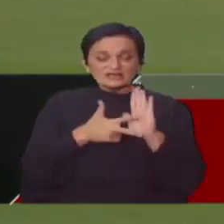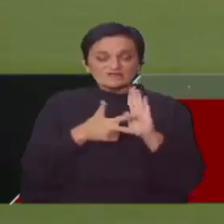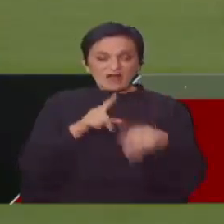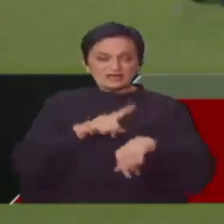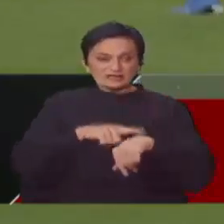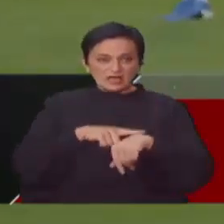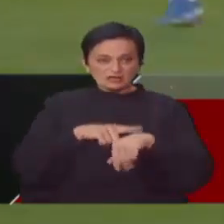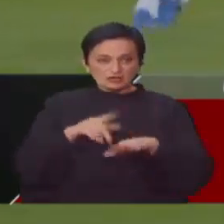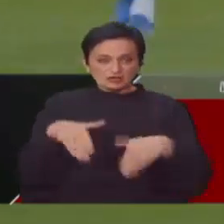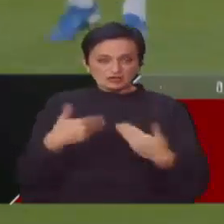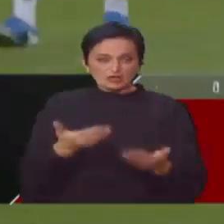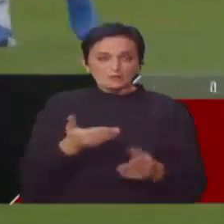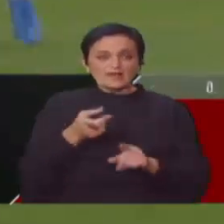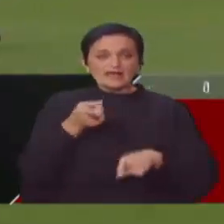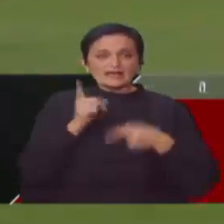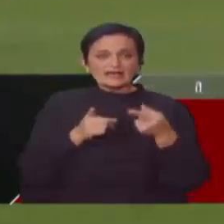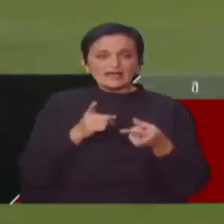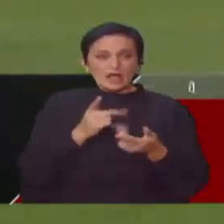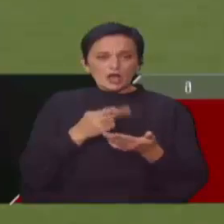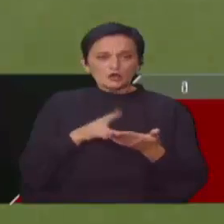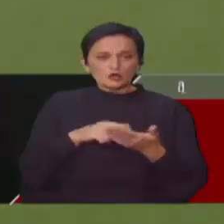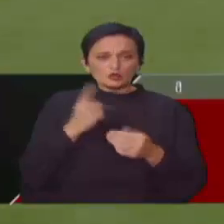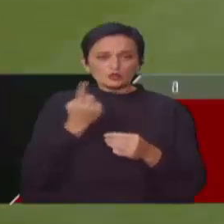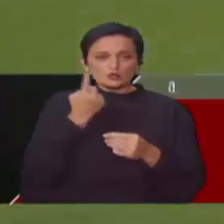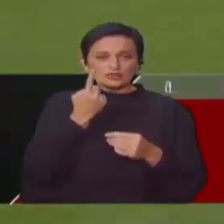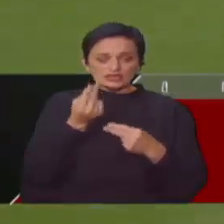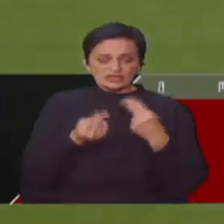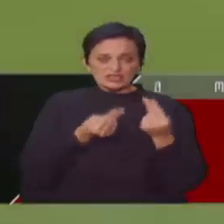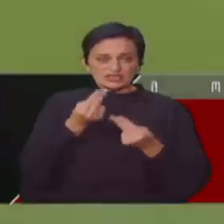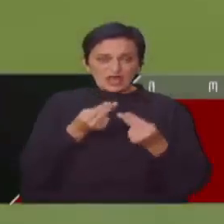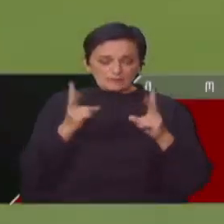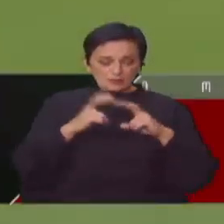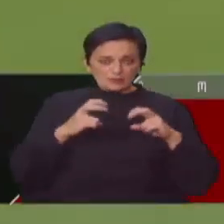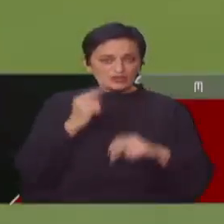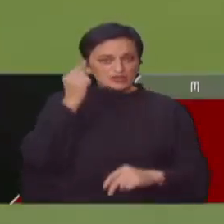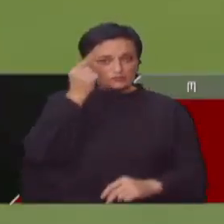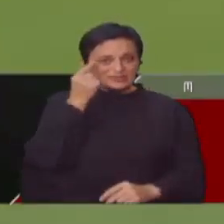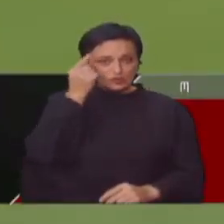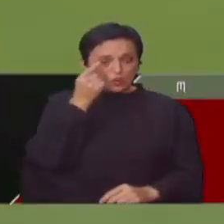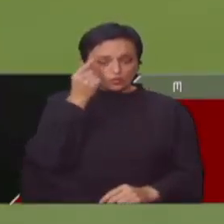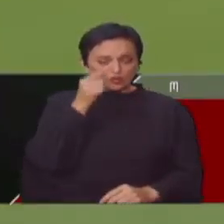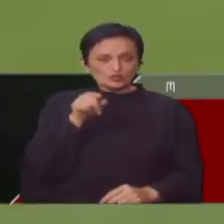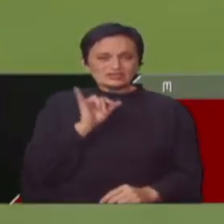შემოგთავაზებთ. რეალურად ეს იქნება პირველ რიგში თამაში, ტესტი, ისეთი ფსიქოლოგიური, სადაც